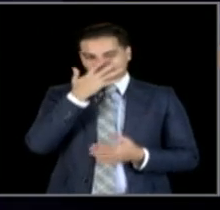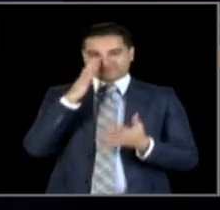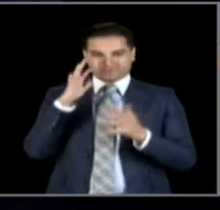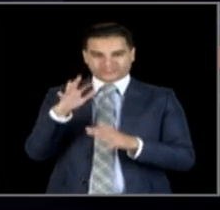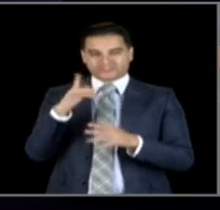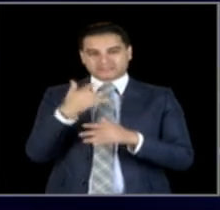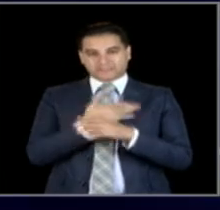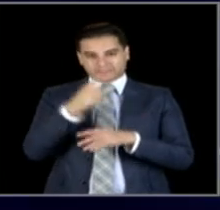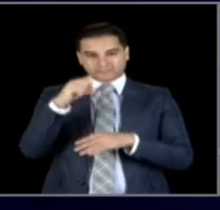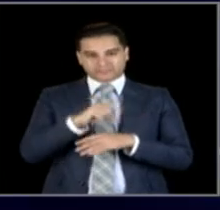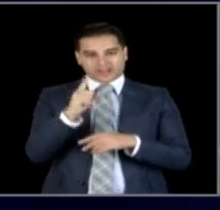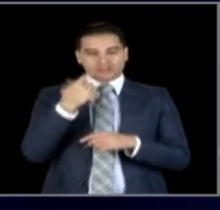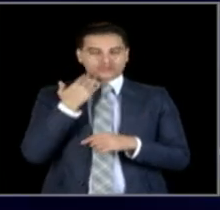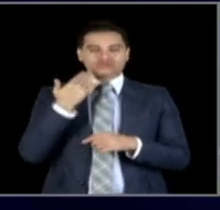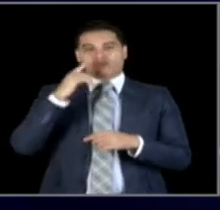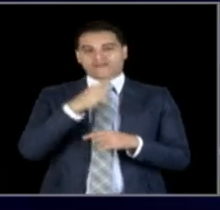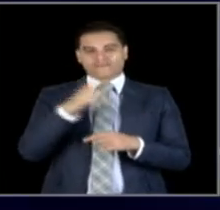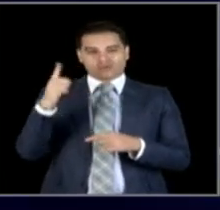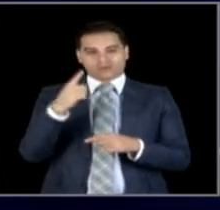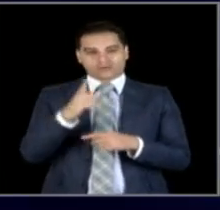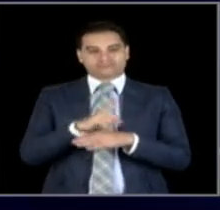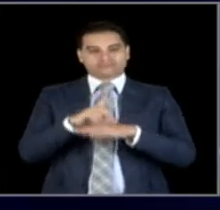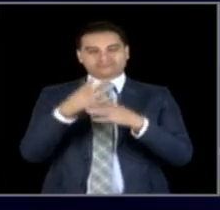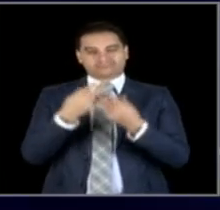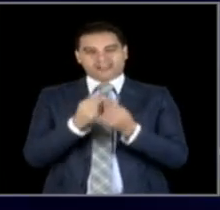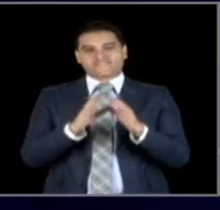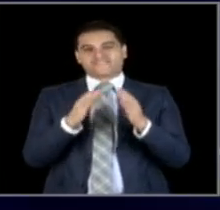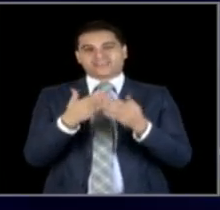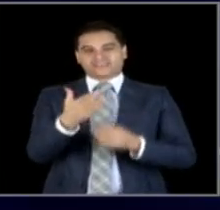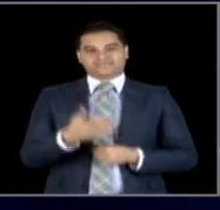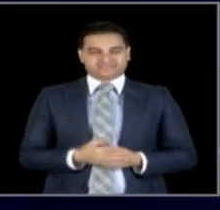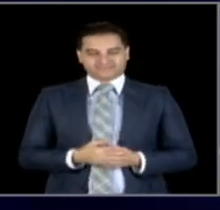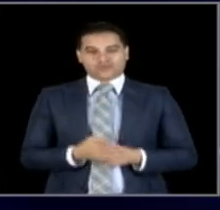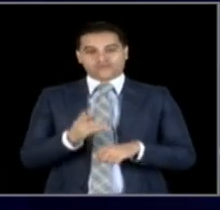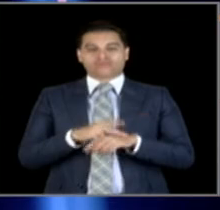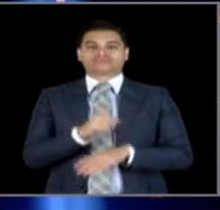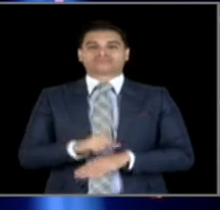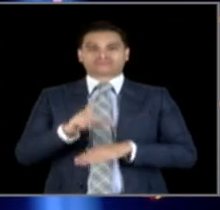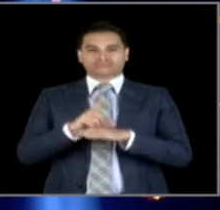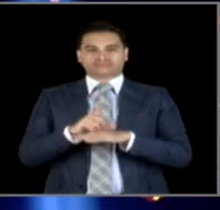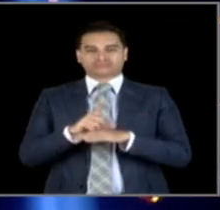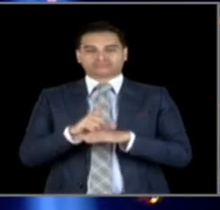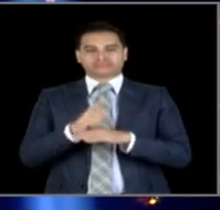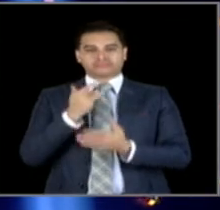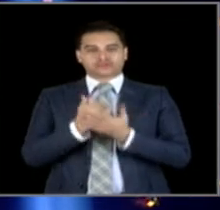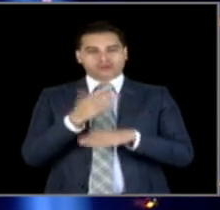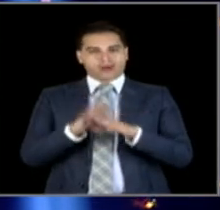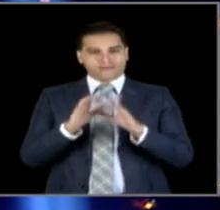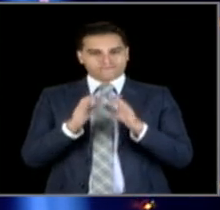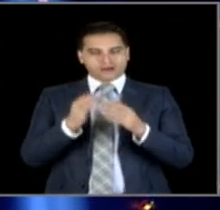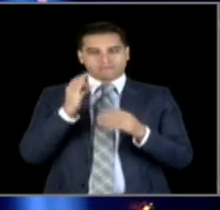شايف ان انت شرفتهم كلهم كقائد للفريق، وقائد الفريق مفروض يبقى